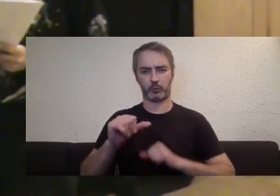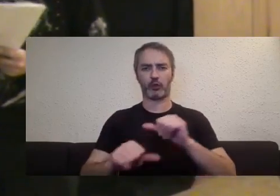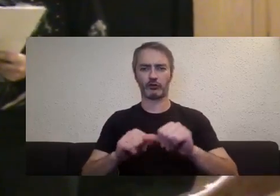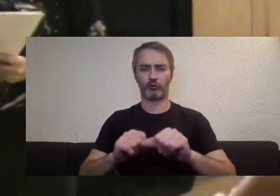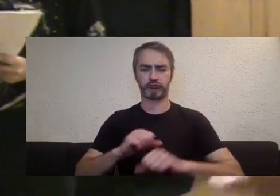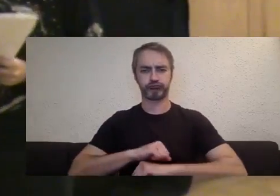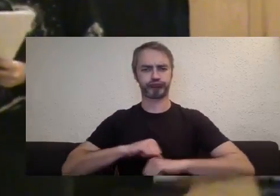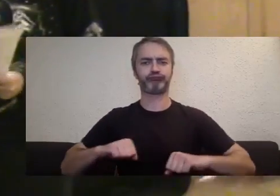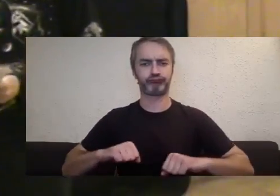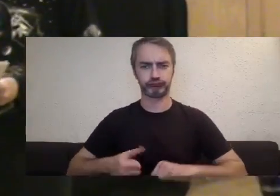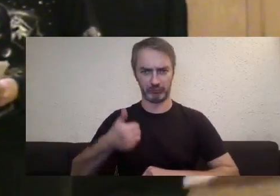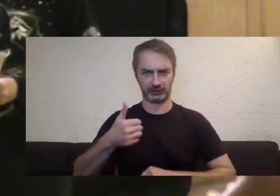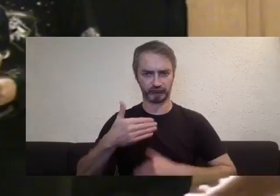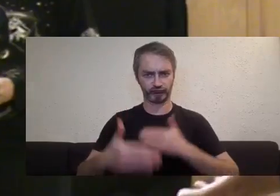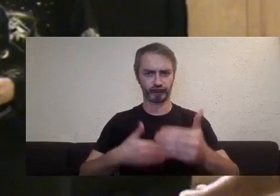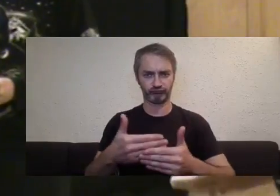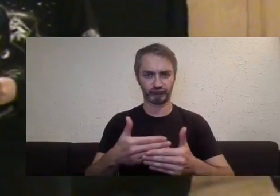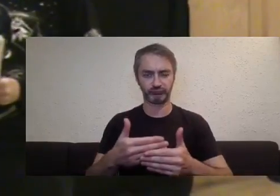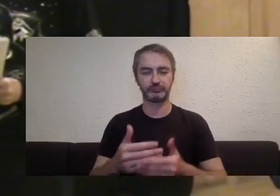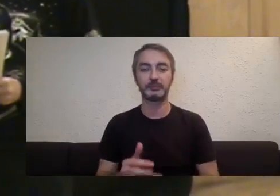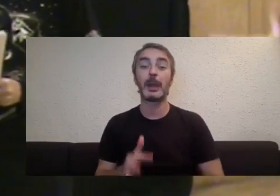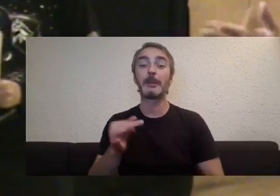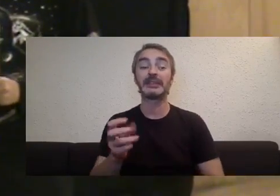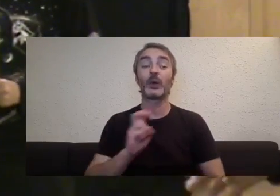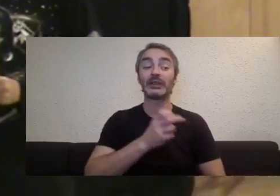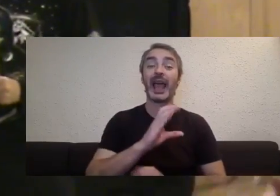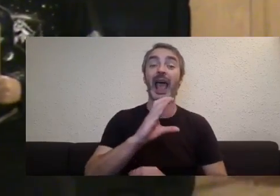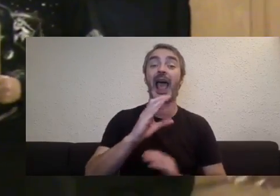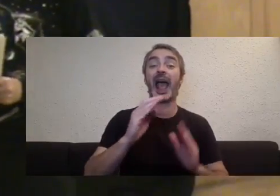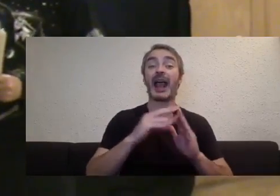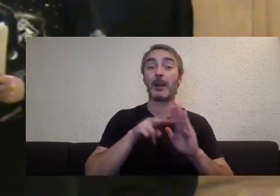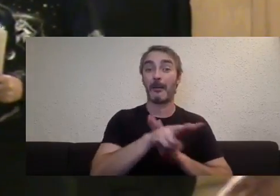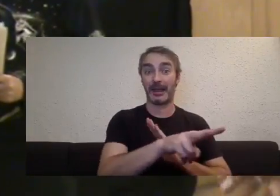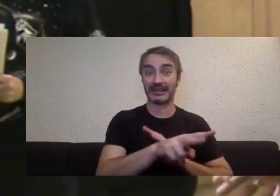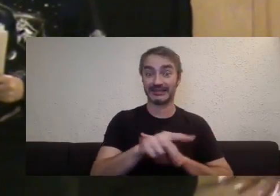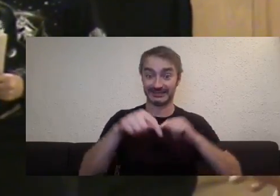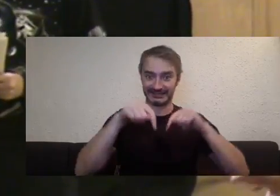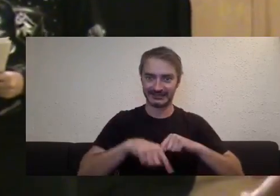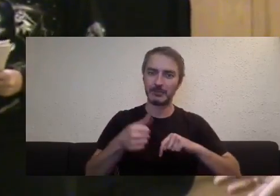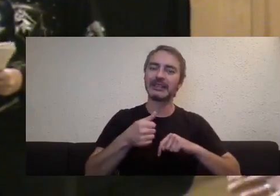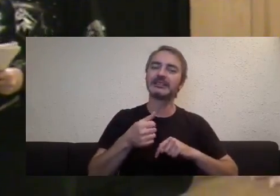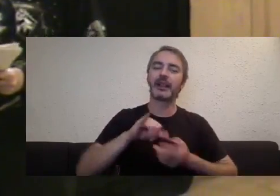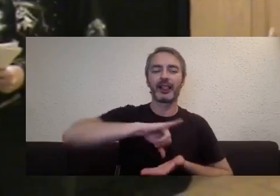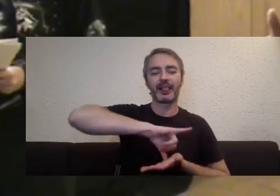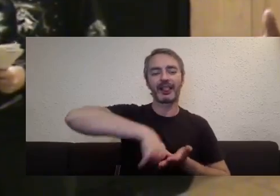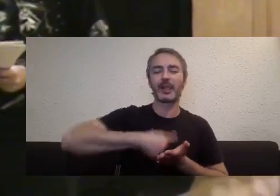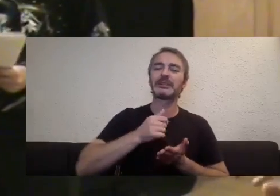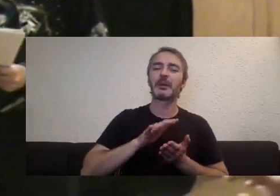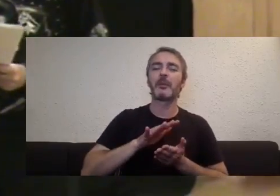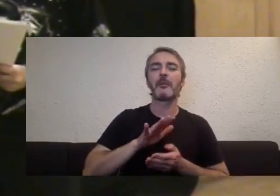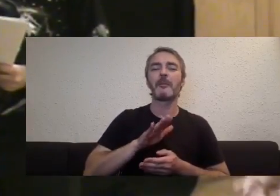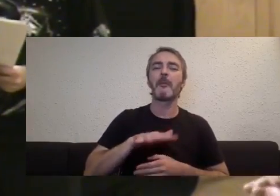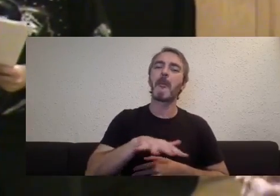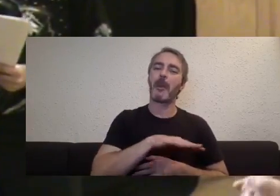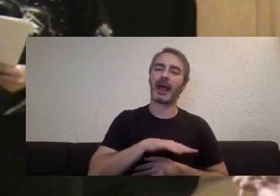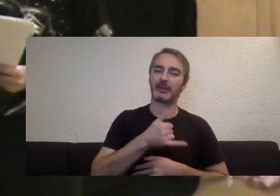sèrie de processos, que alhora es combinaven amb l'existència de Can Vies, que crec que sempre tenia un caràcter molt